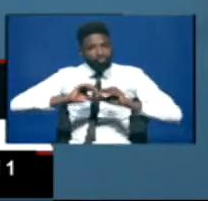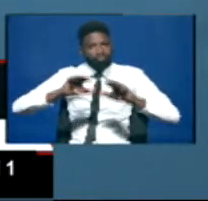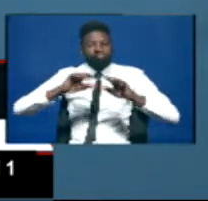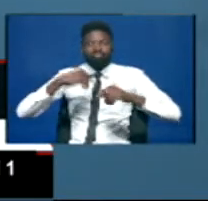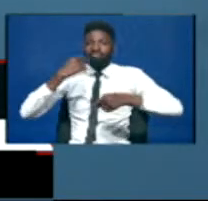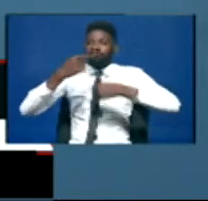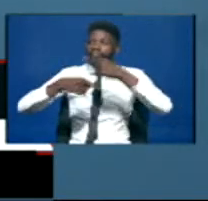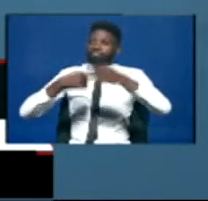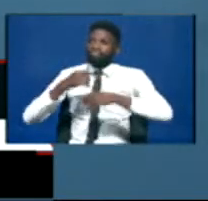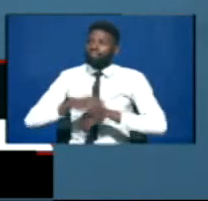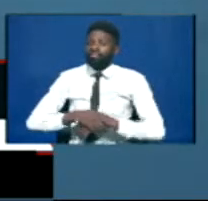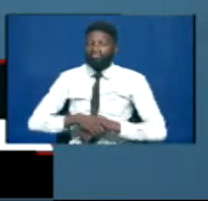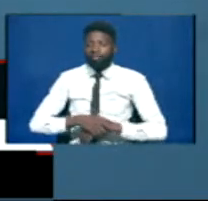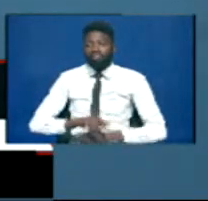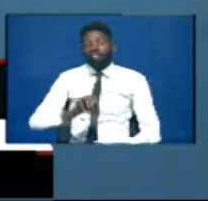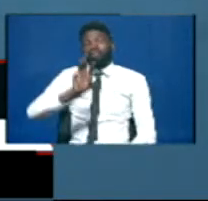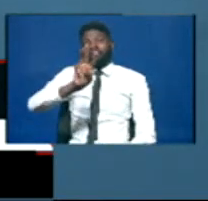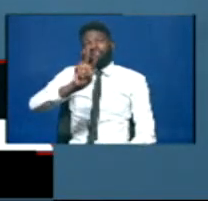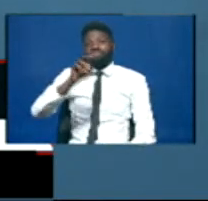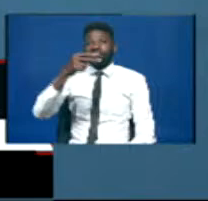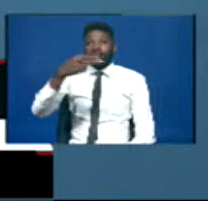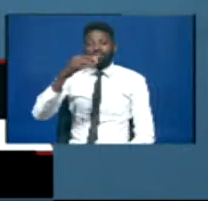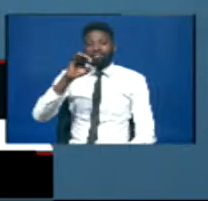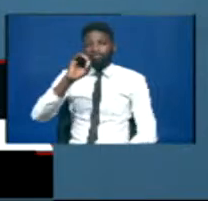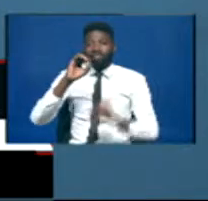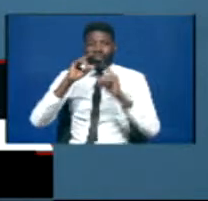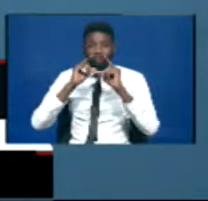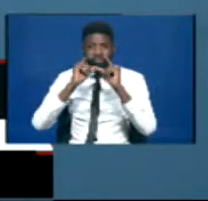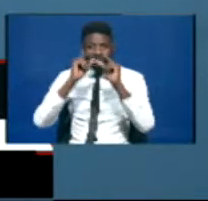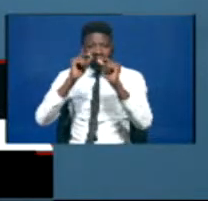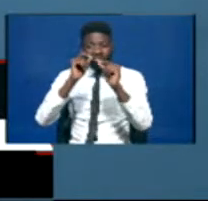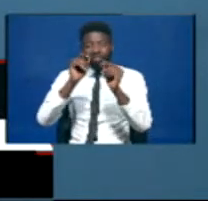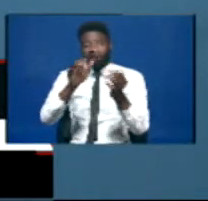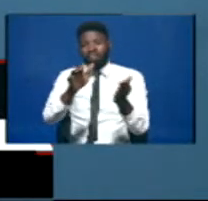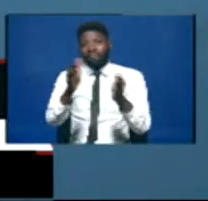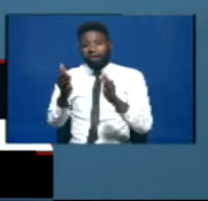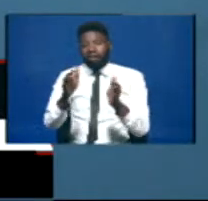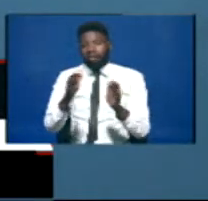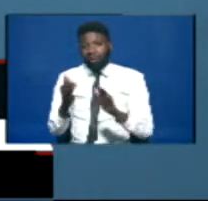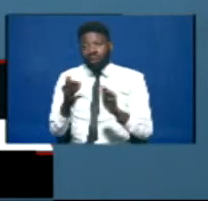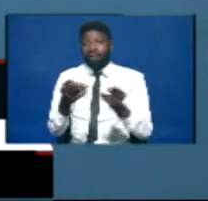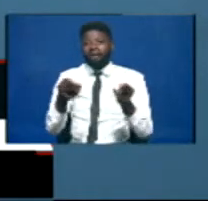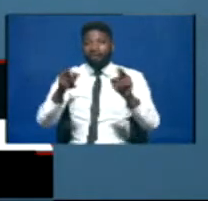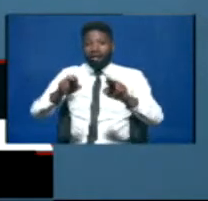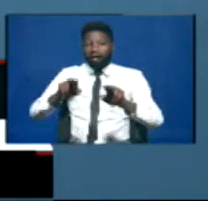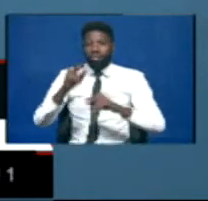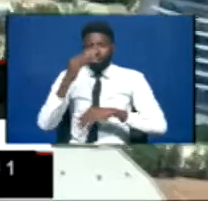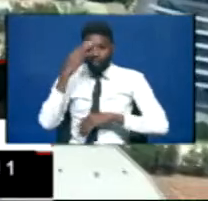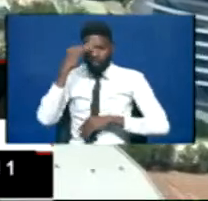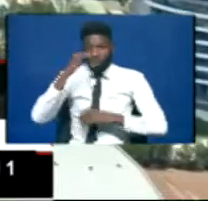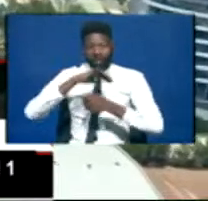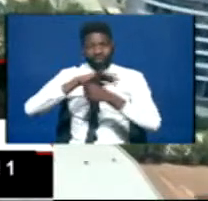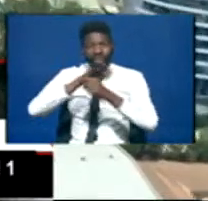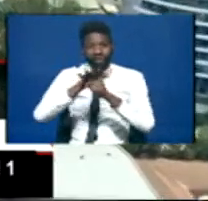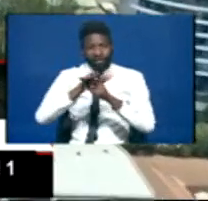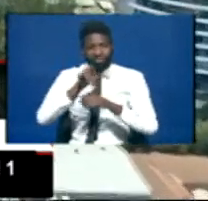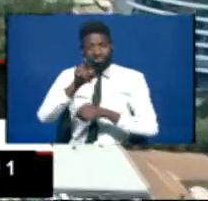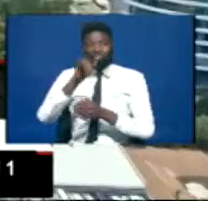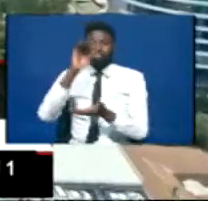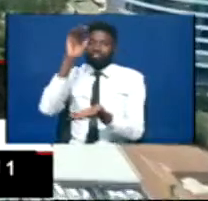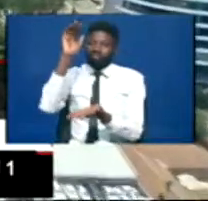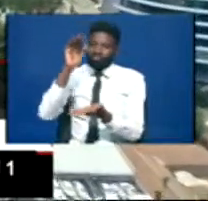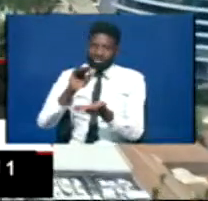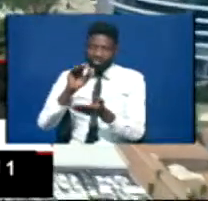Shirika la afya duniani WHO lilisema kuwa vifo vinavyotokana na janga la COVID-19 barani Afrika linatarajiwa kupungua kwa